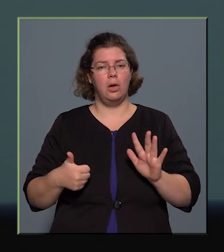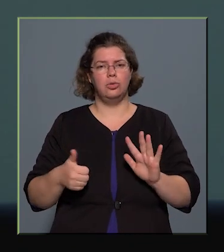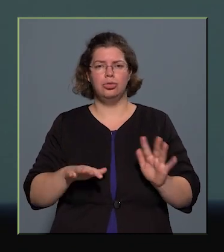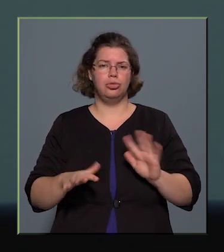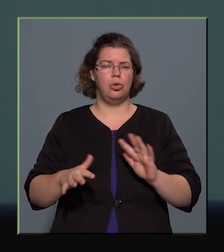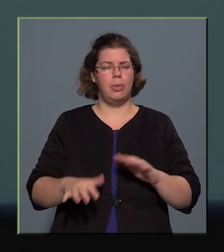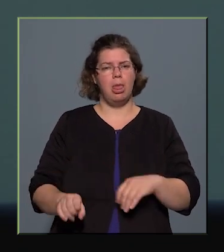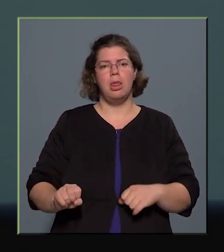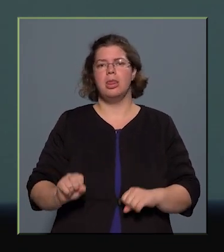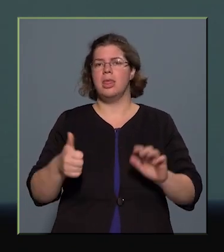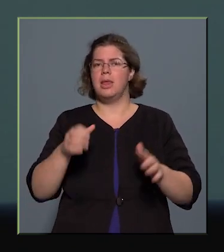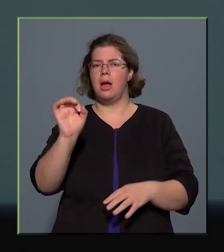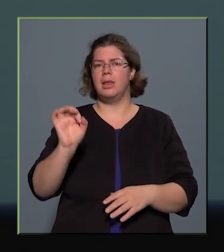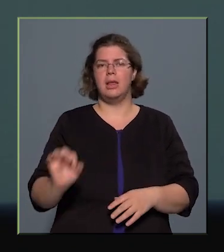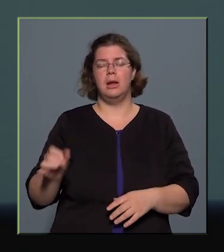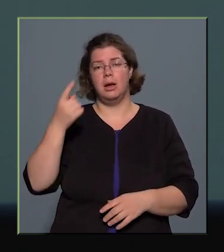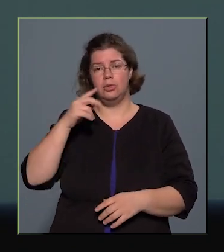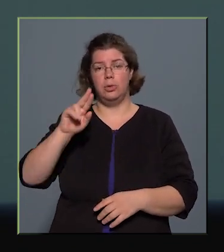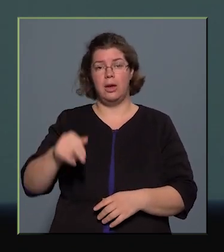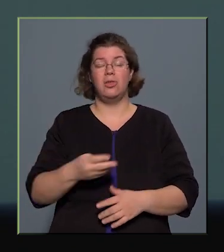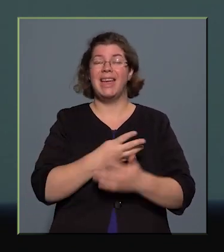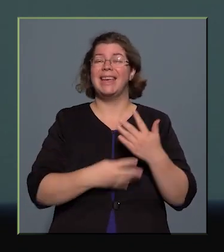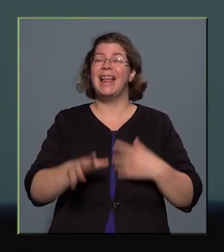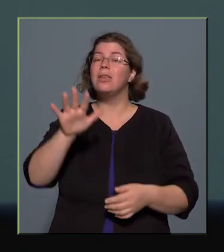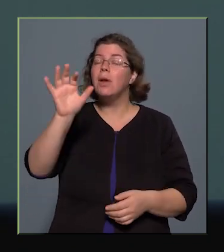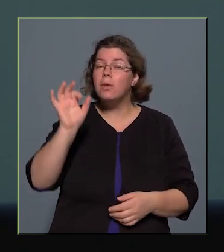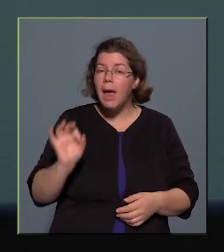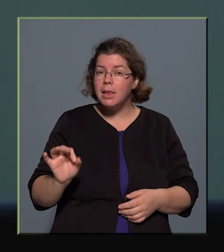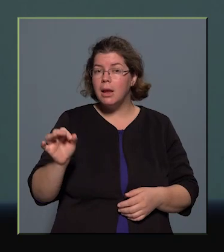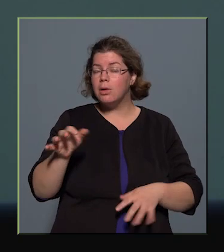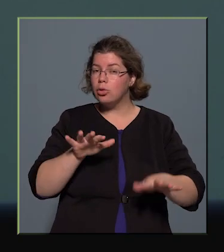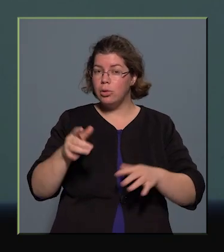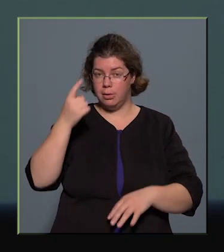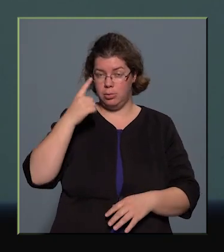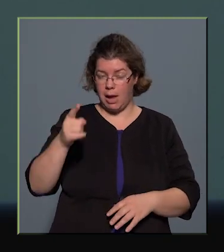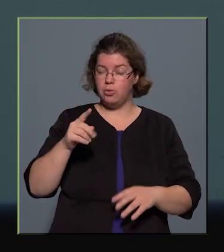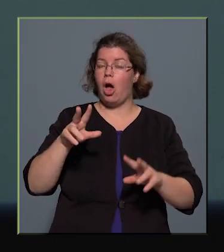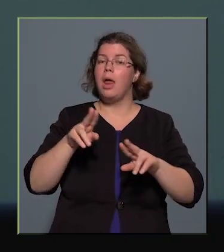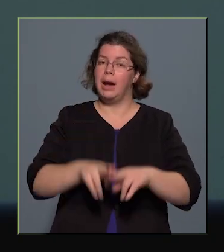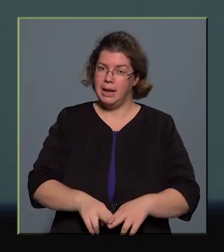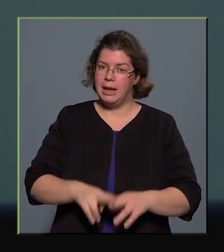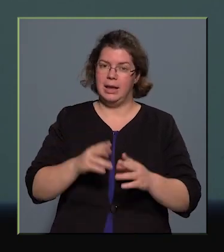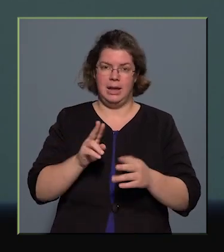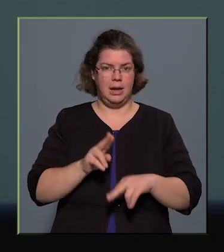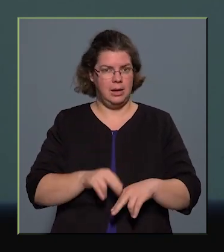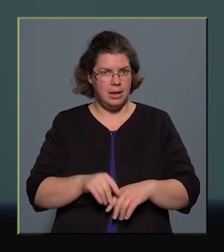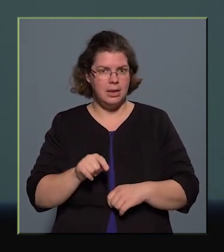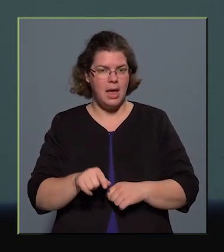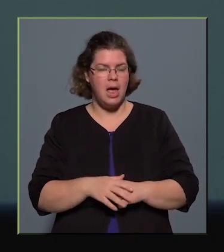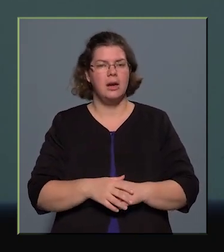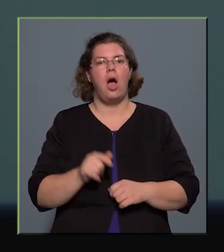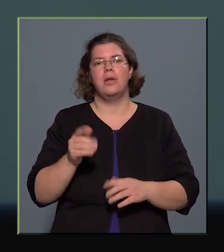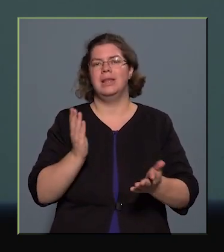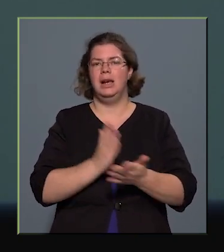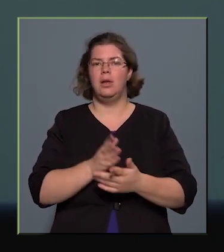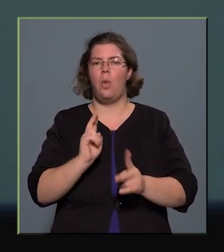olyan 16%-os tudásról, olyan 95% körüli tudással rendelkezik a rendszer, azt illetően, hogy